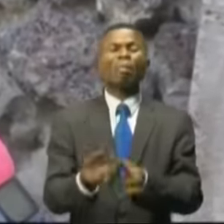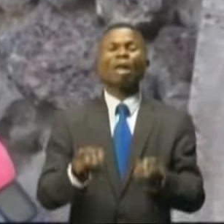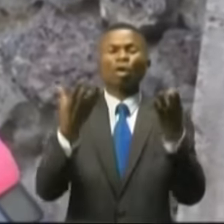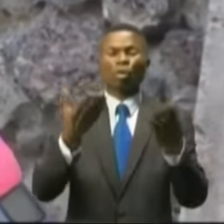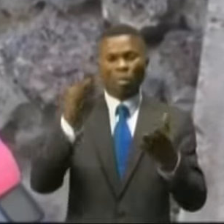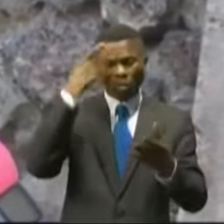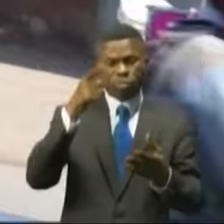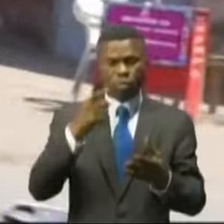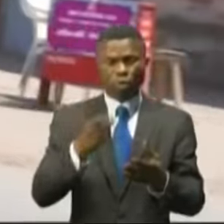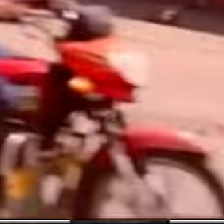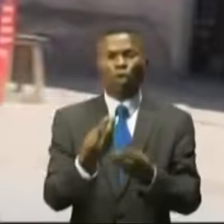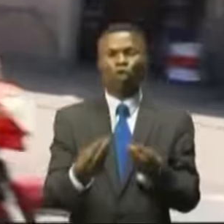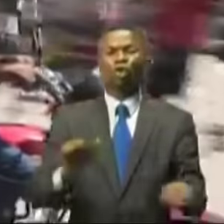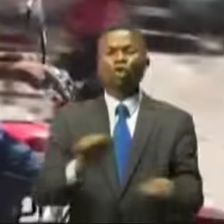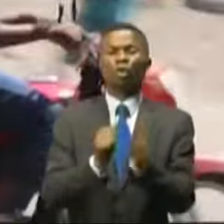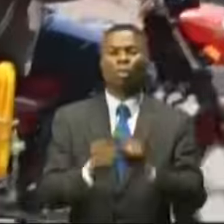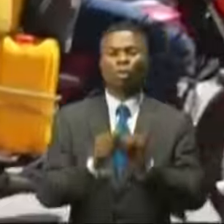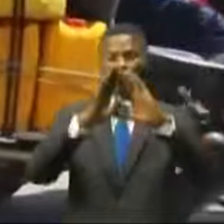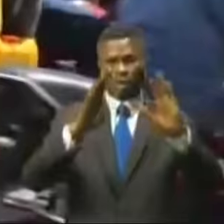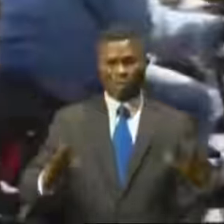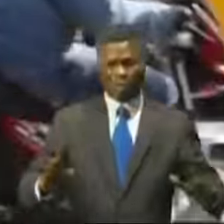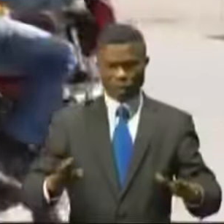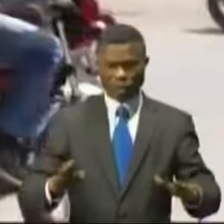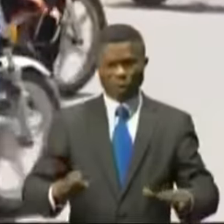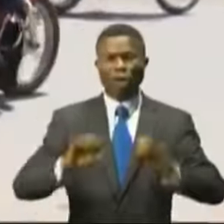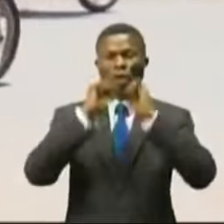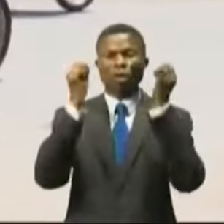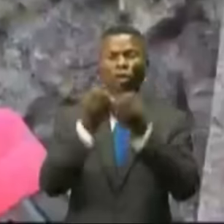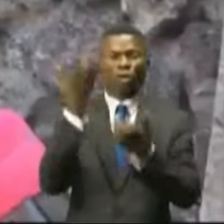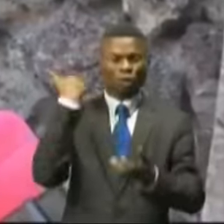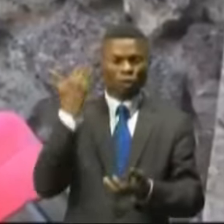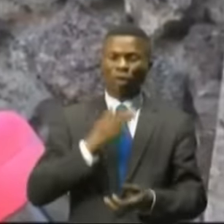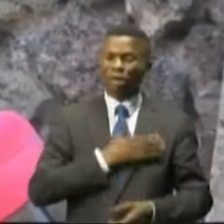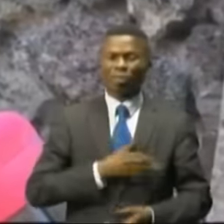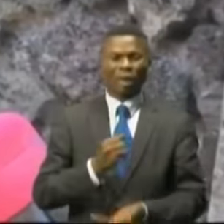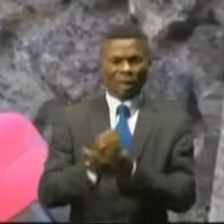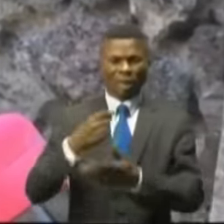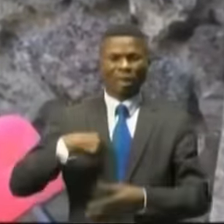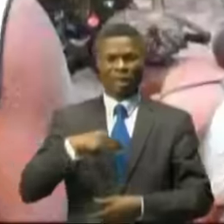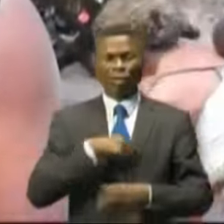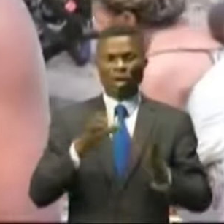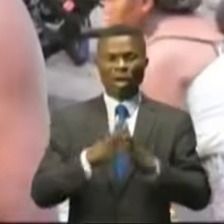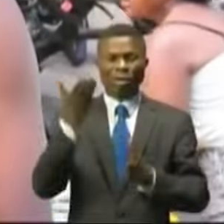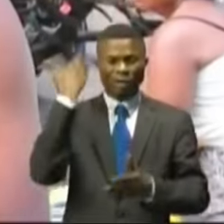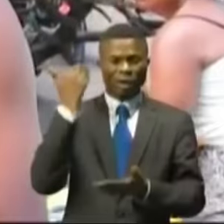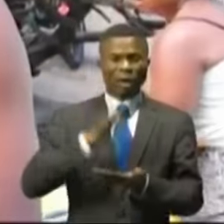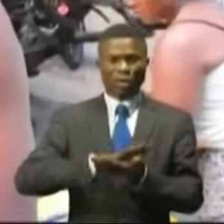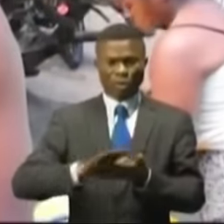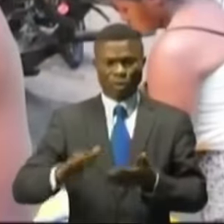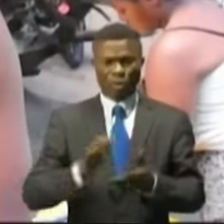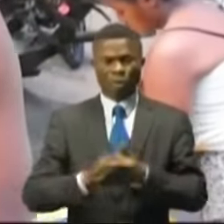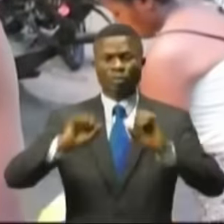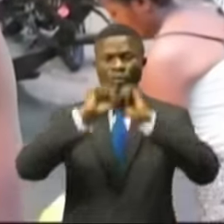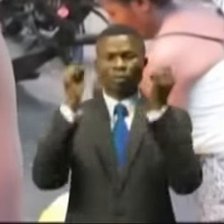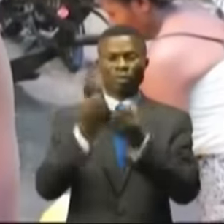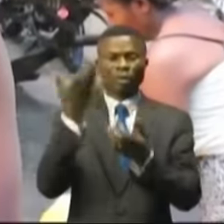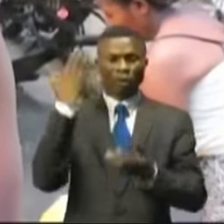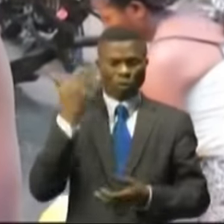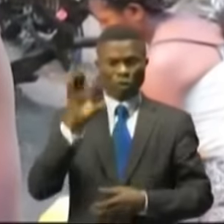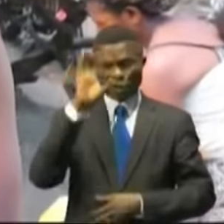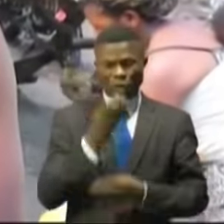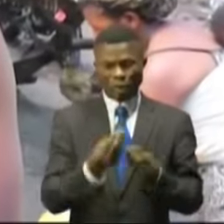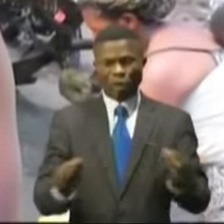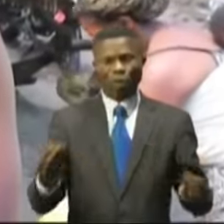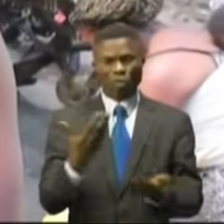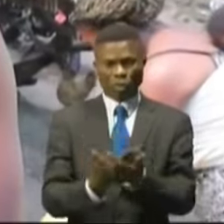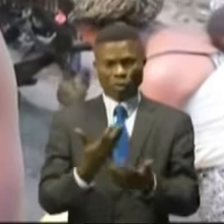satisfaire les besoins de la maison? Que la régie des eaux puisse nous desservir en eau potable. La régie des eaux, je suis en train de se faire et